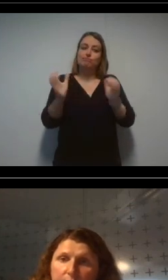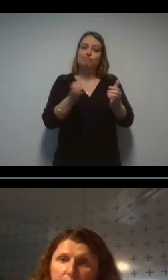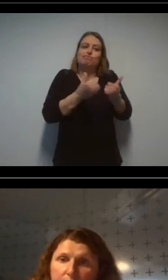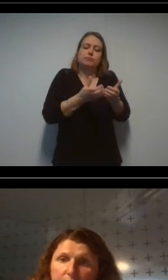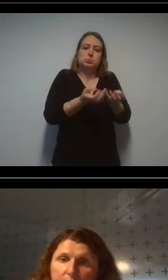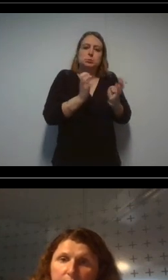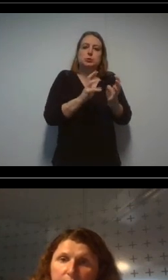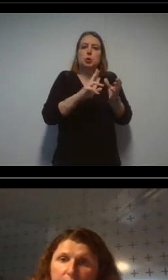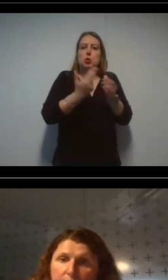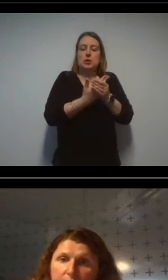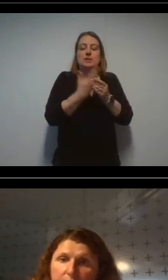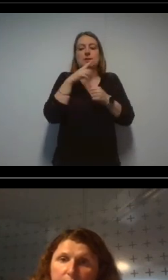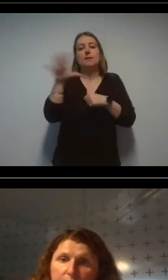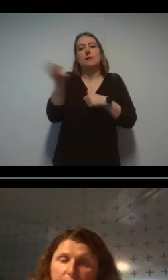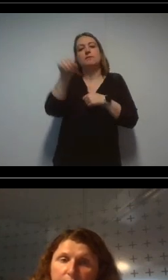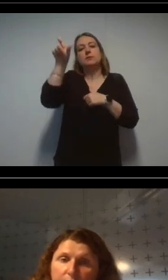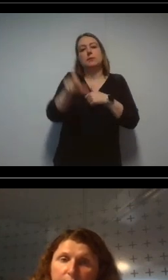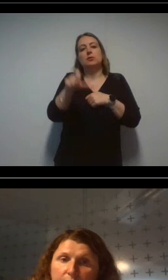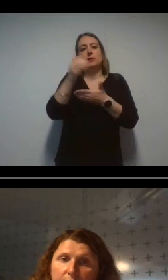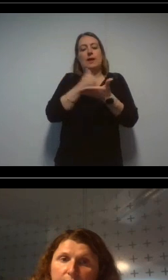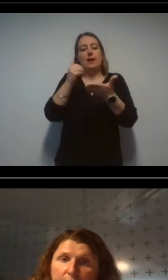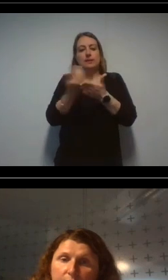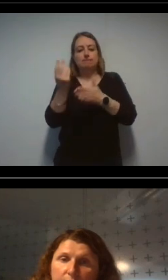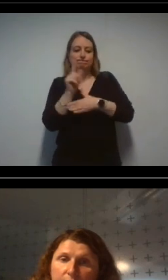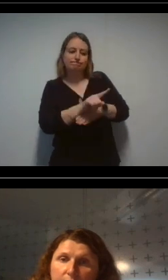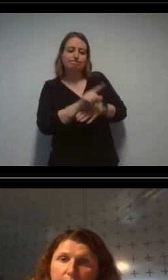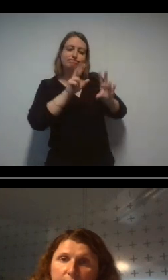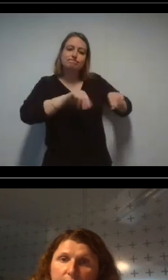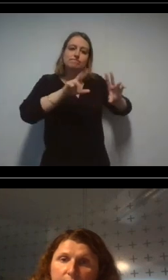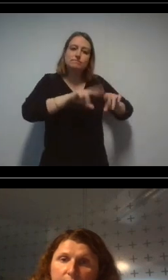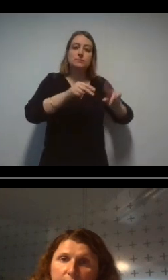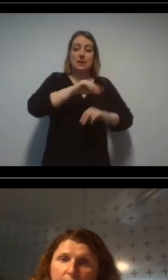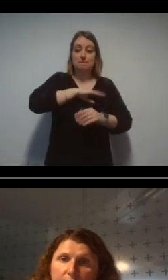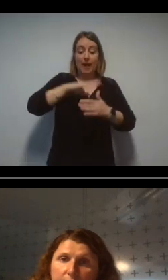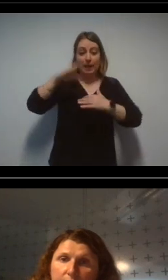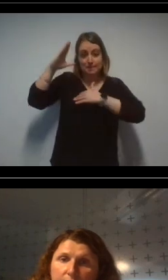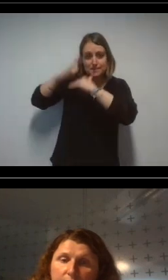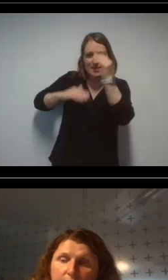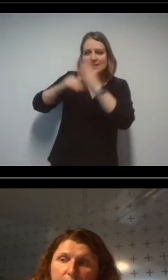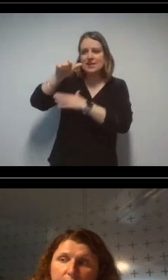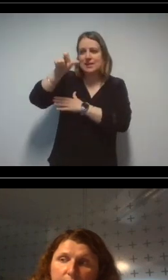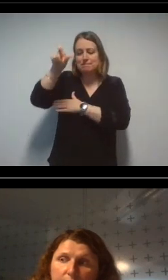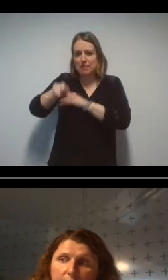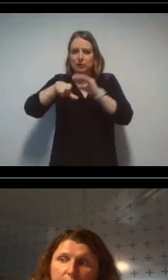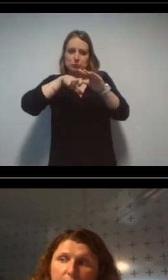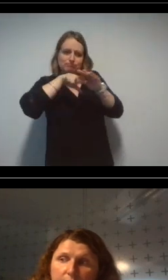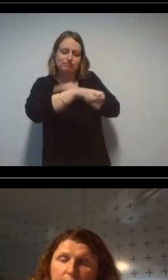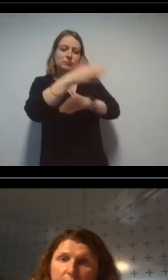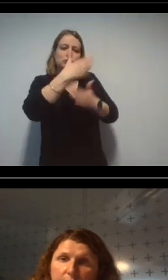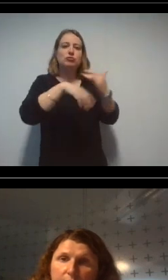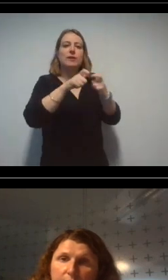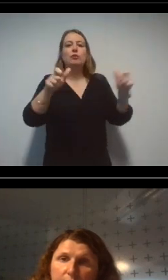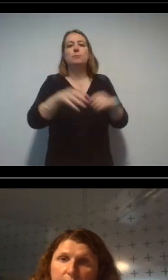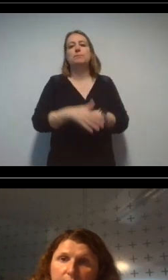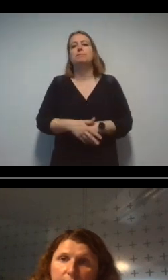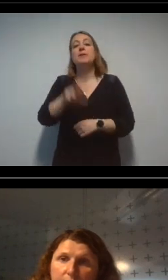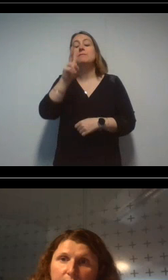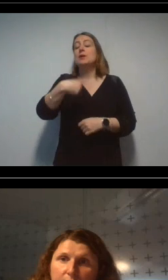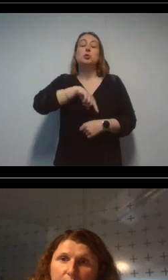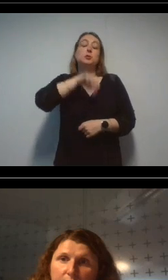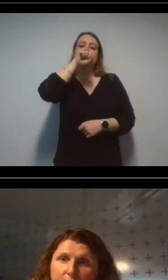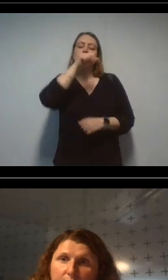salarié. Ça, c'est le fait de faire venir le métier dans l'école. Mais ce qu'on aime le plus, cher Pej, et ce qu'on